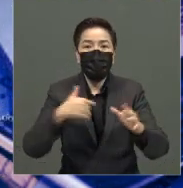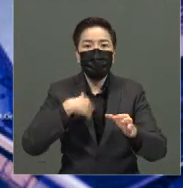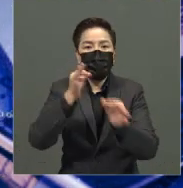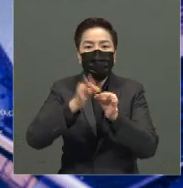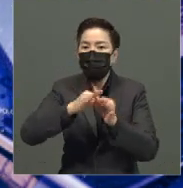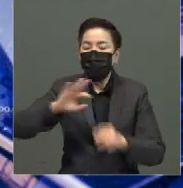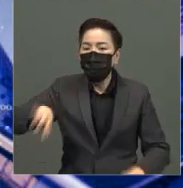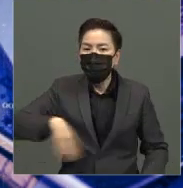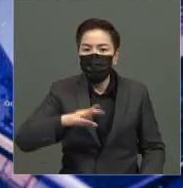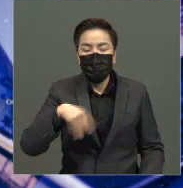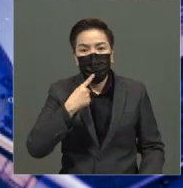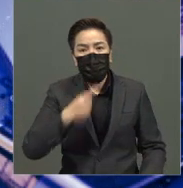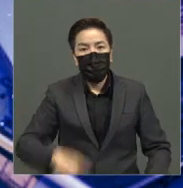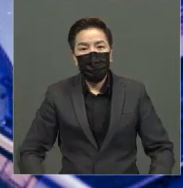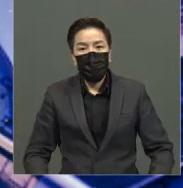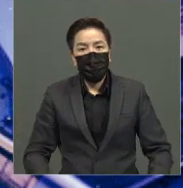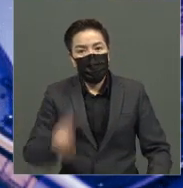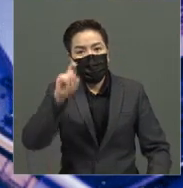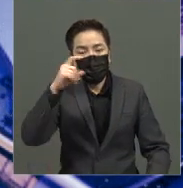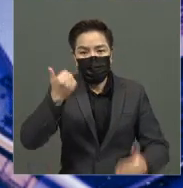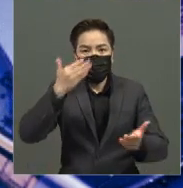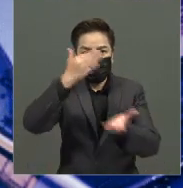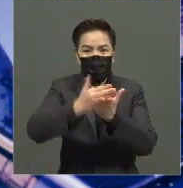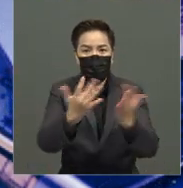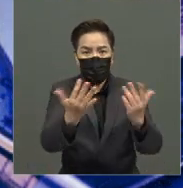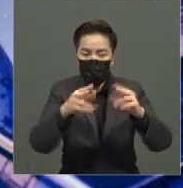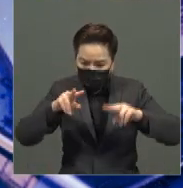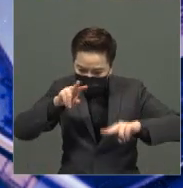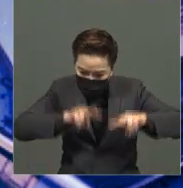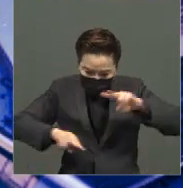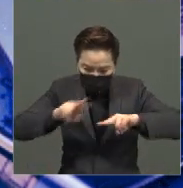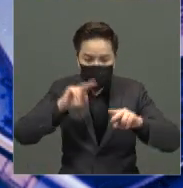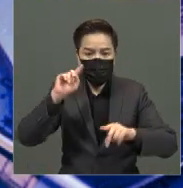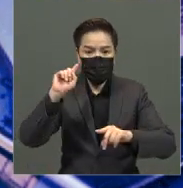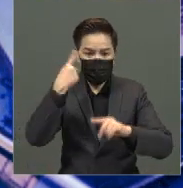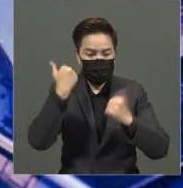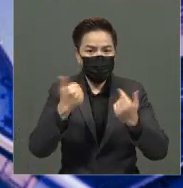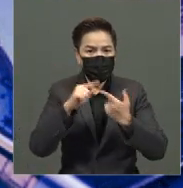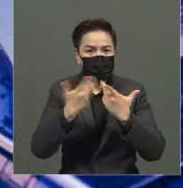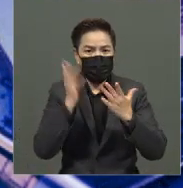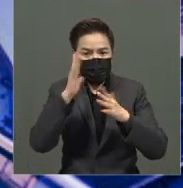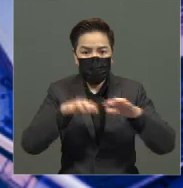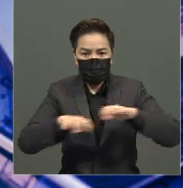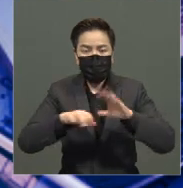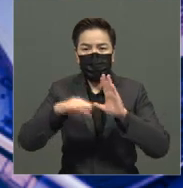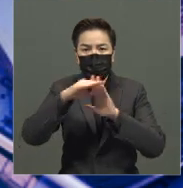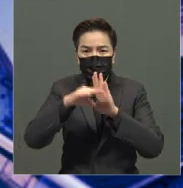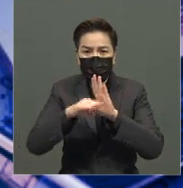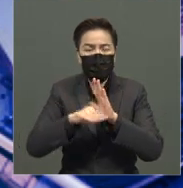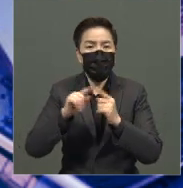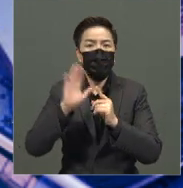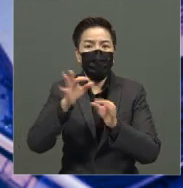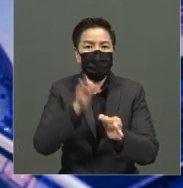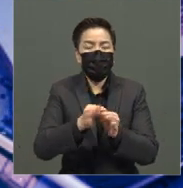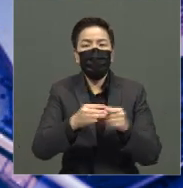หลายสีหลายหัวมาคือด้วยตอนนี้เค้าเนาะอ่ะระงับขอเวลาในการตรวจสอบก่อนแล้วแต่การดำเนินการแต่ละขั้นตอนของ